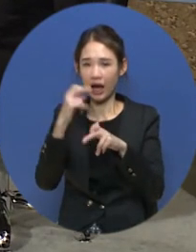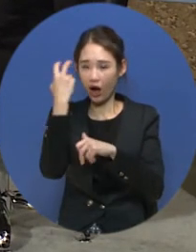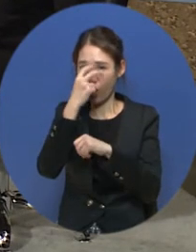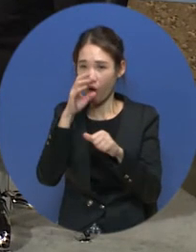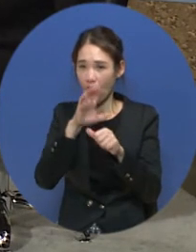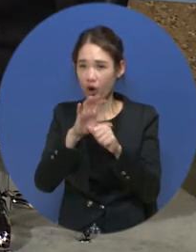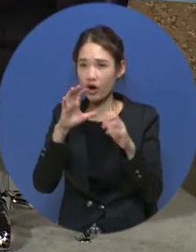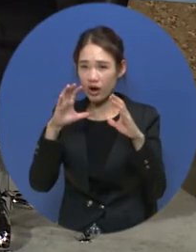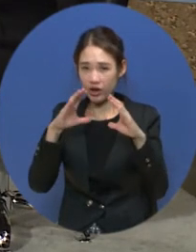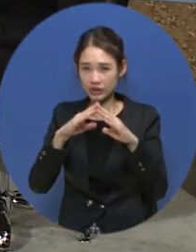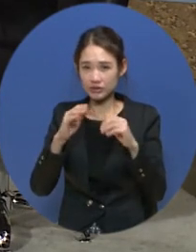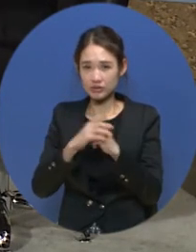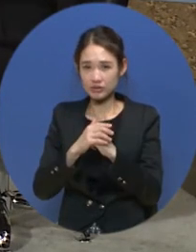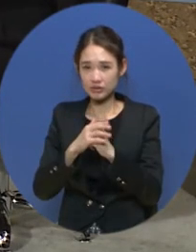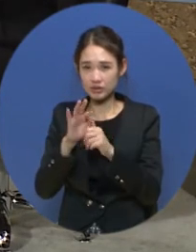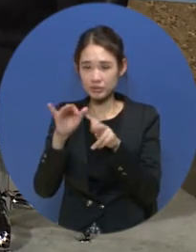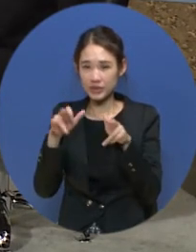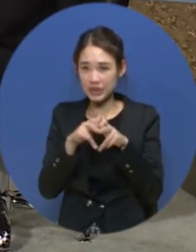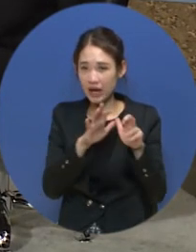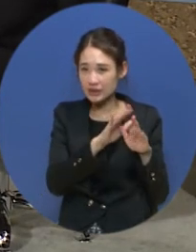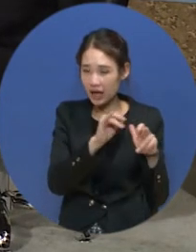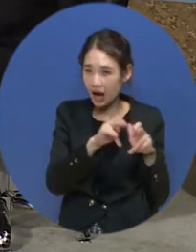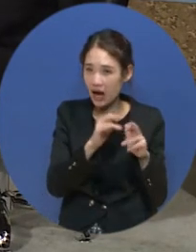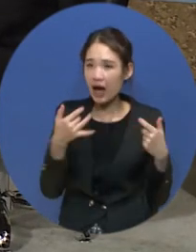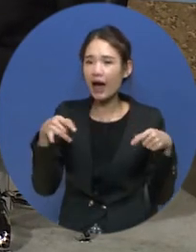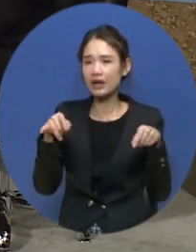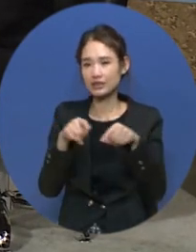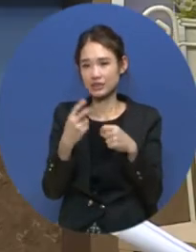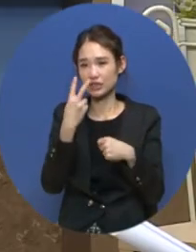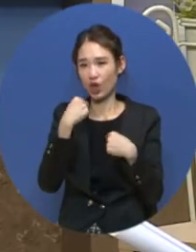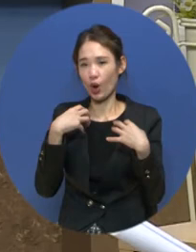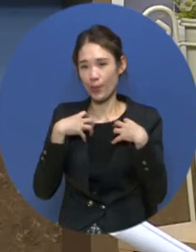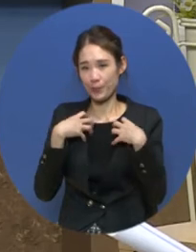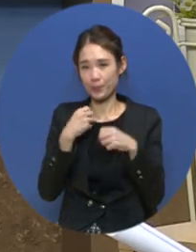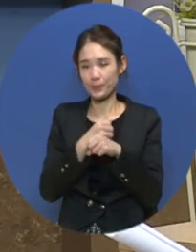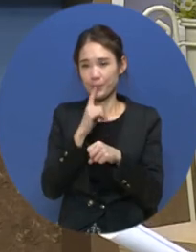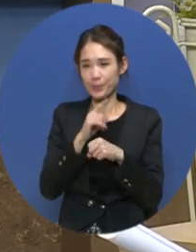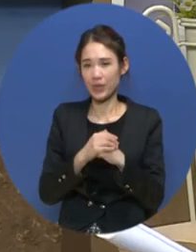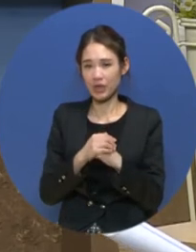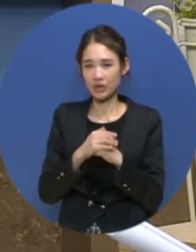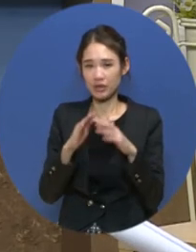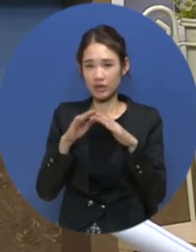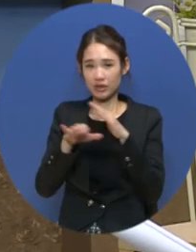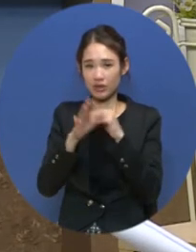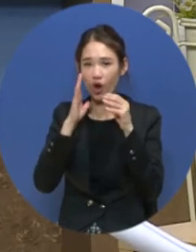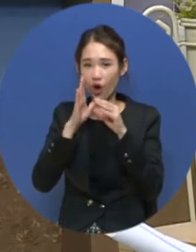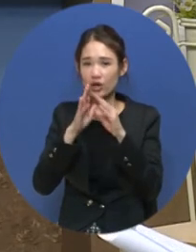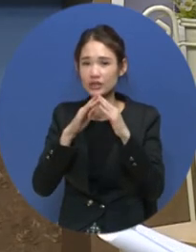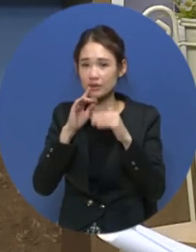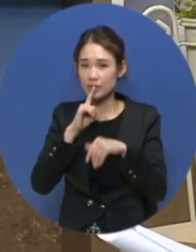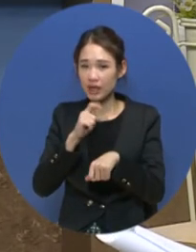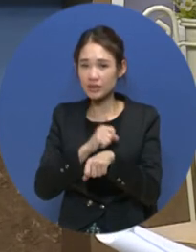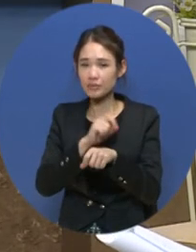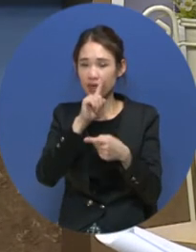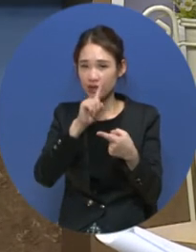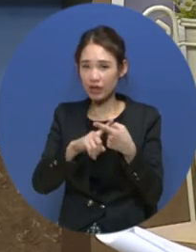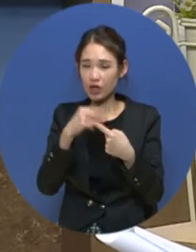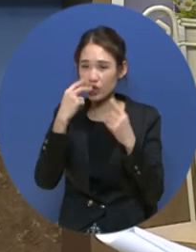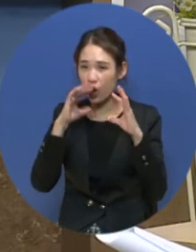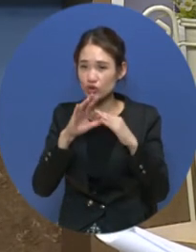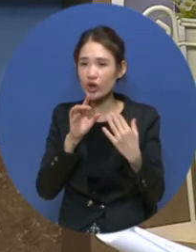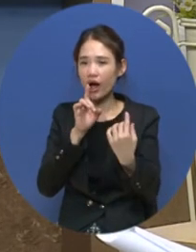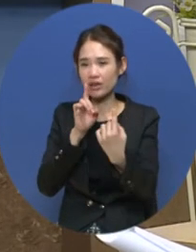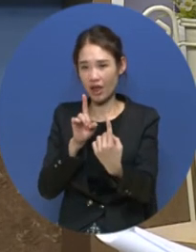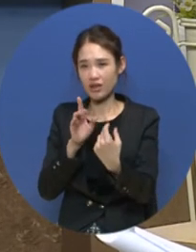어린이집. 장애아 예, 통합 비장애아와 어린이집. 같이 하는 어린이집. 네. 예, 예. 근데 이제 가정 어린이집은 말씀하신 것처럼 이제 영유아를 대상으로